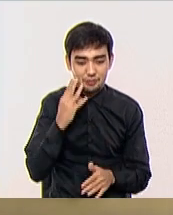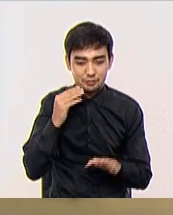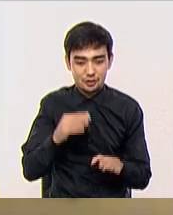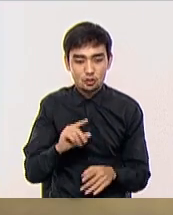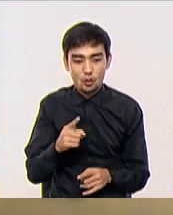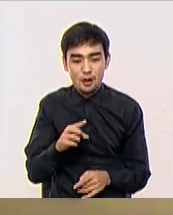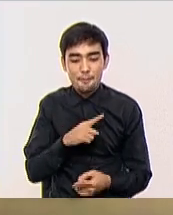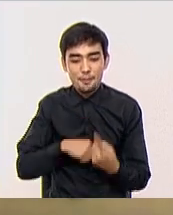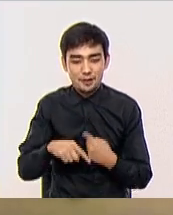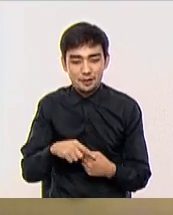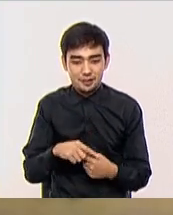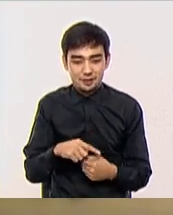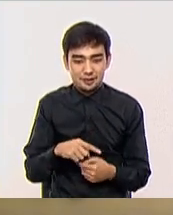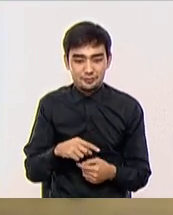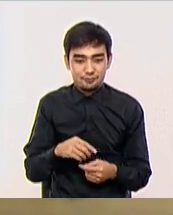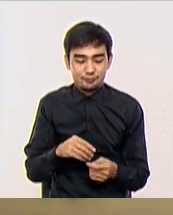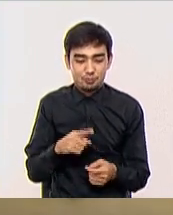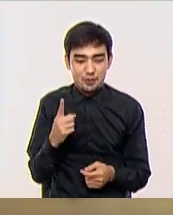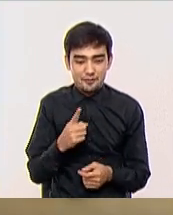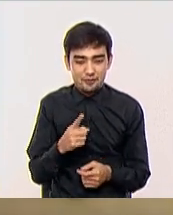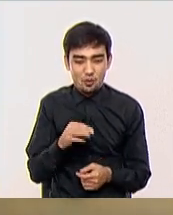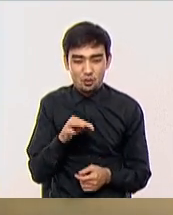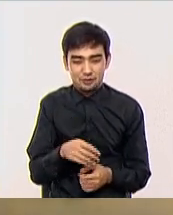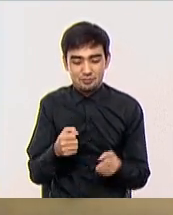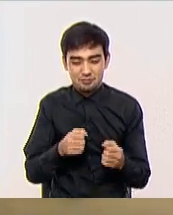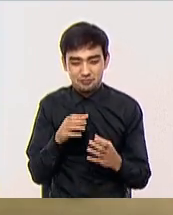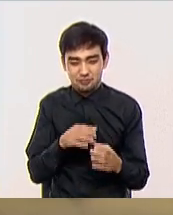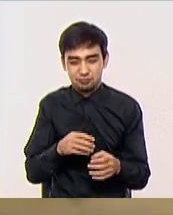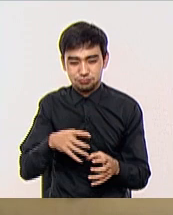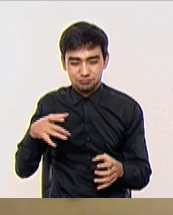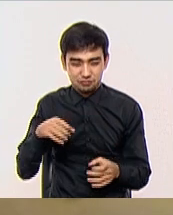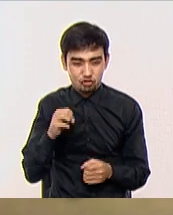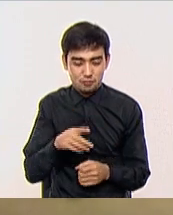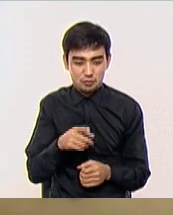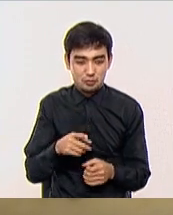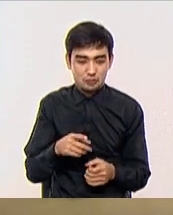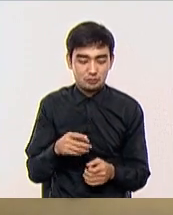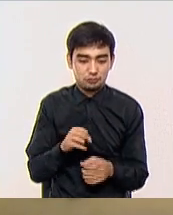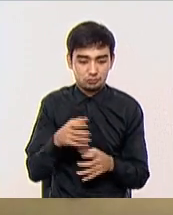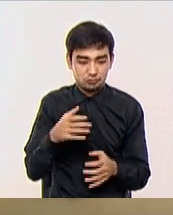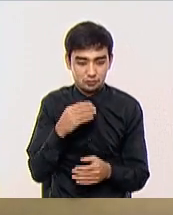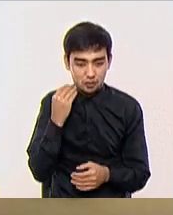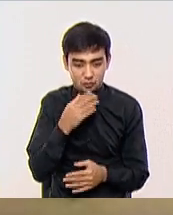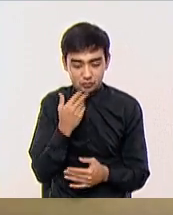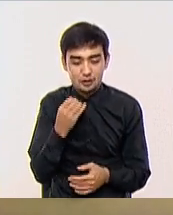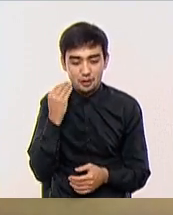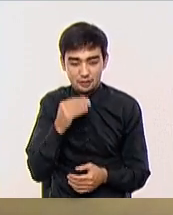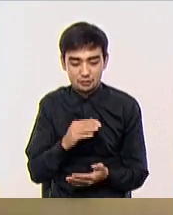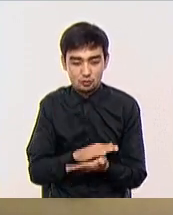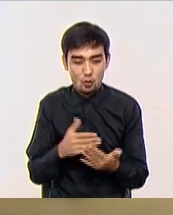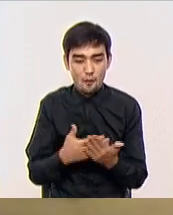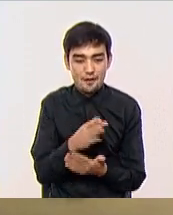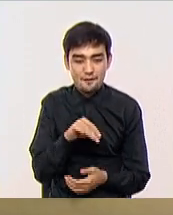мы сократили выбросы, во-первых, от транспорта, с другой стороны, обеспечили людей качественным новым